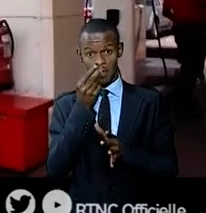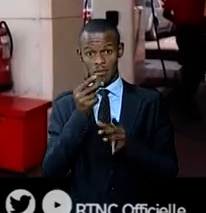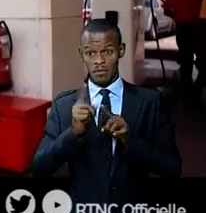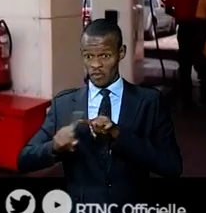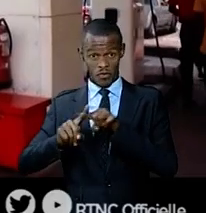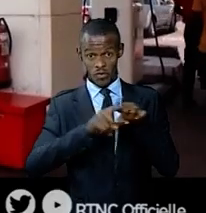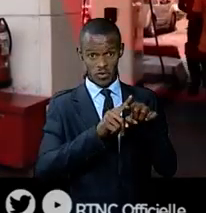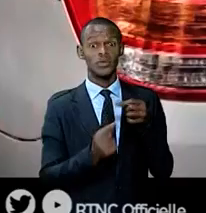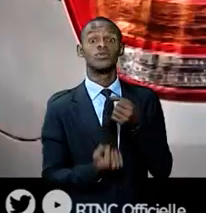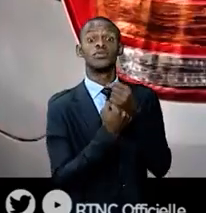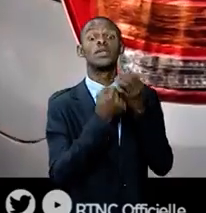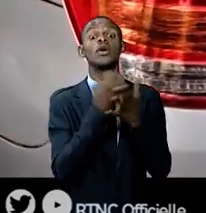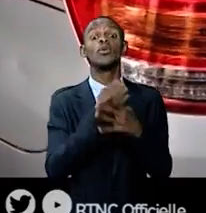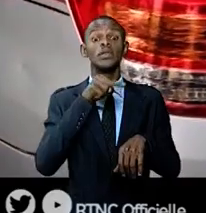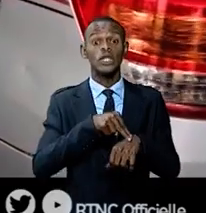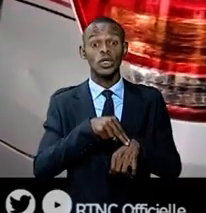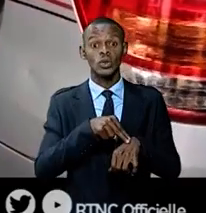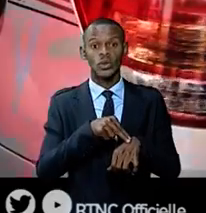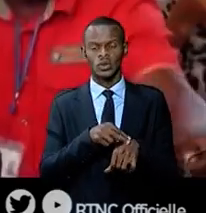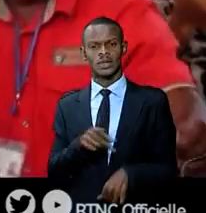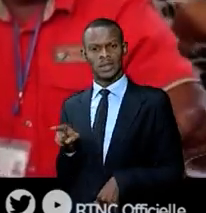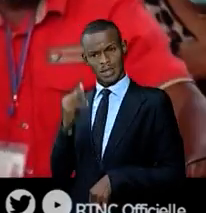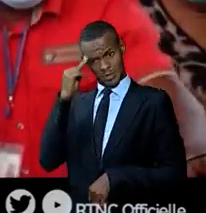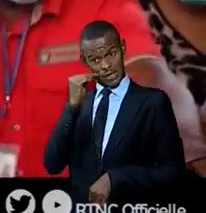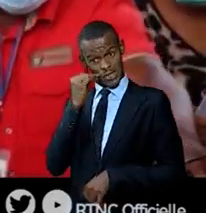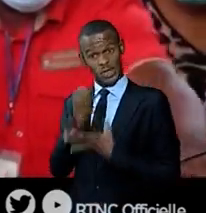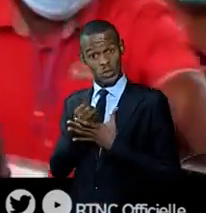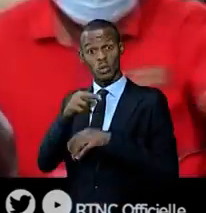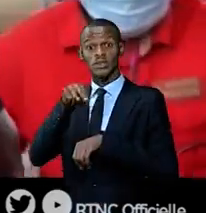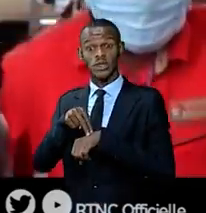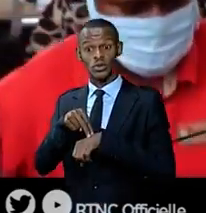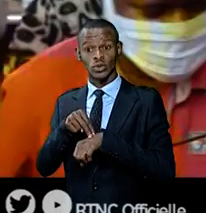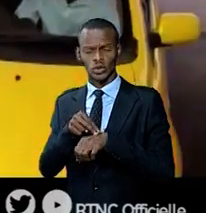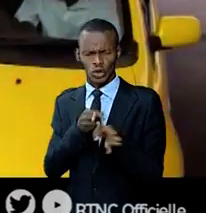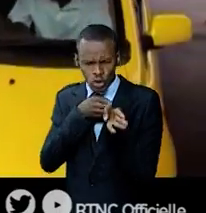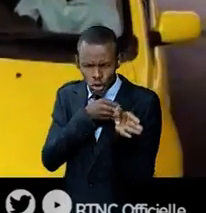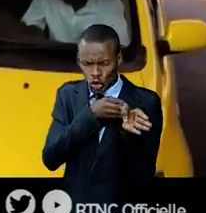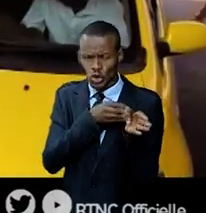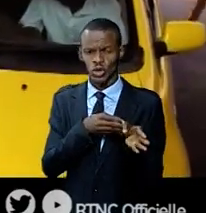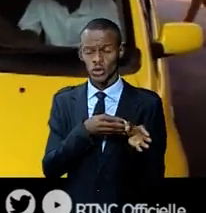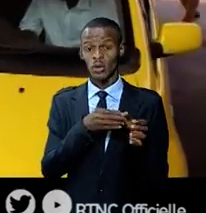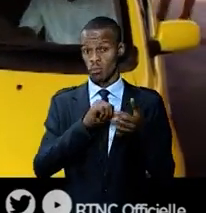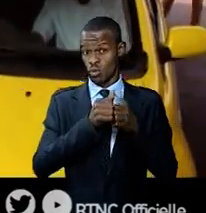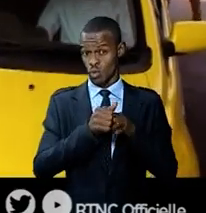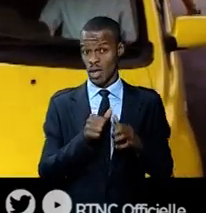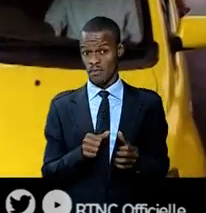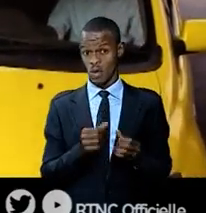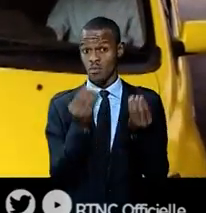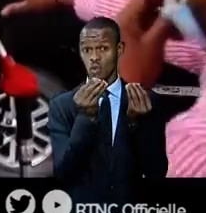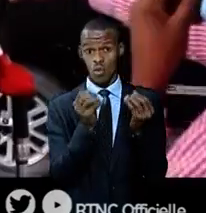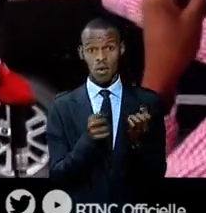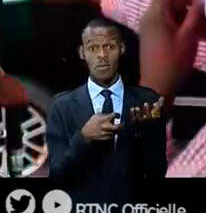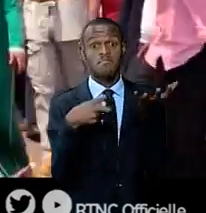mis en place pour veiller au grain sur la régulation. Cette activité principale couvre à la fois le contrôle des